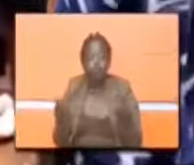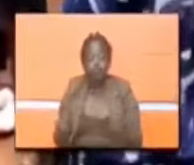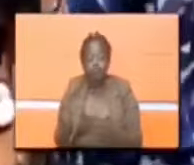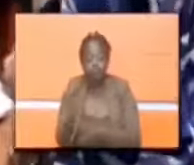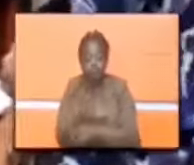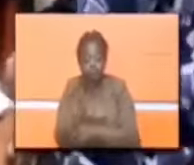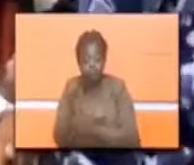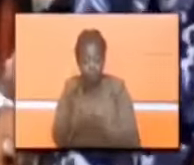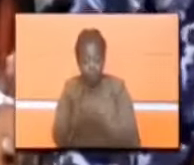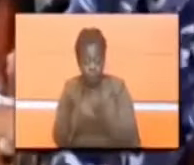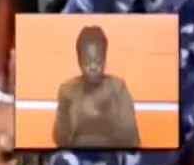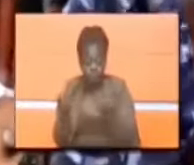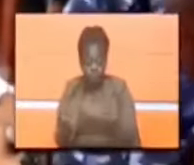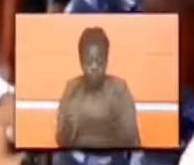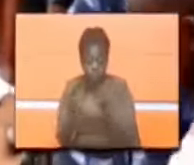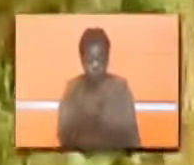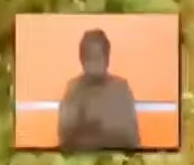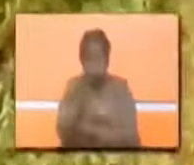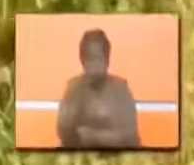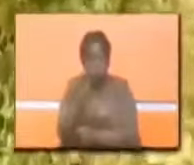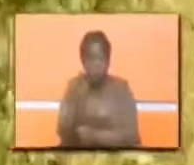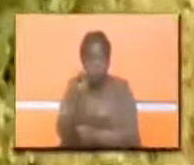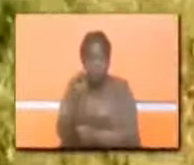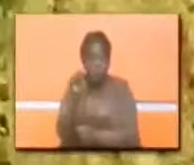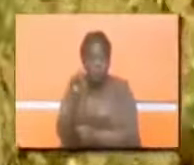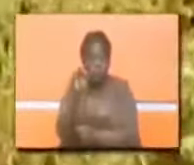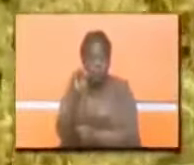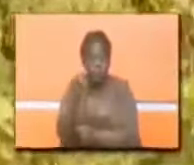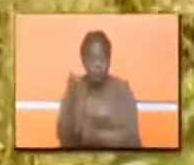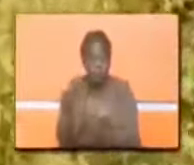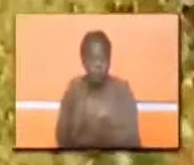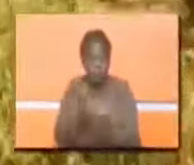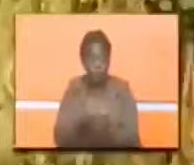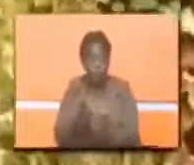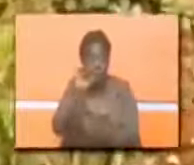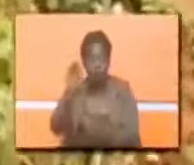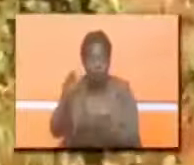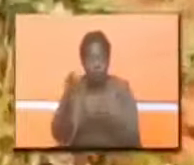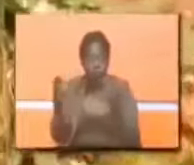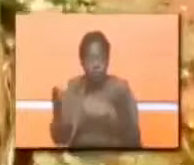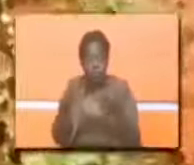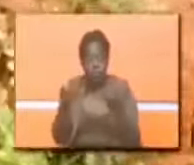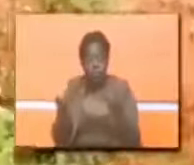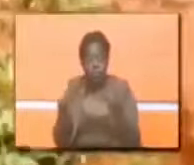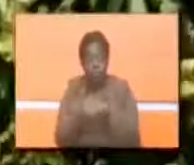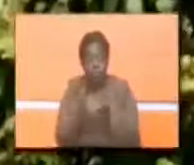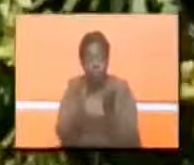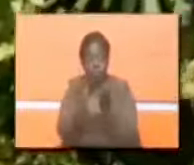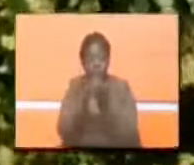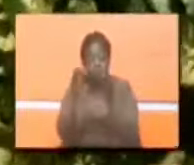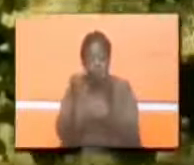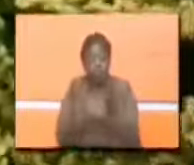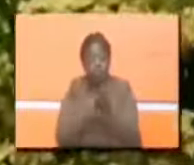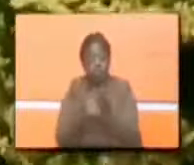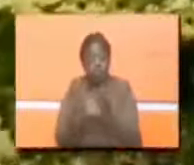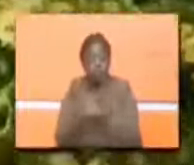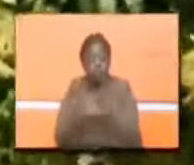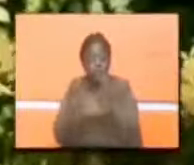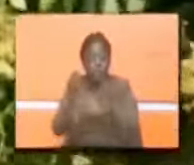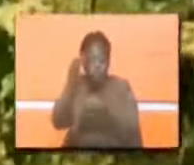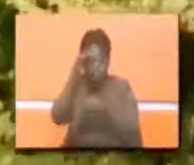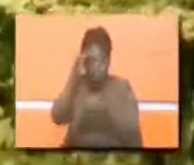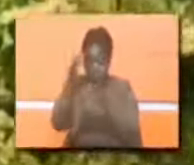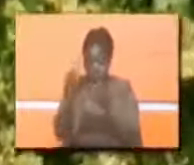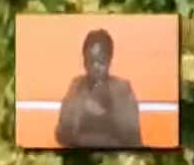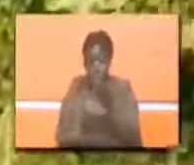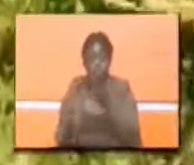enkesi okutuusa lwe babakwatidde kasangati emisana babazizayo mu bifo gye batereka ebisi bye bakozesa era nga batute poliisi mu